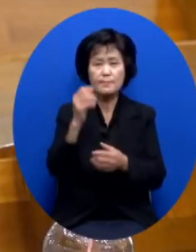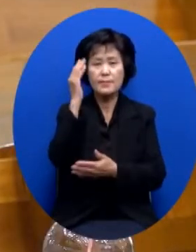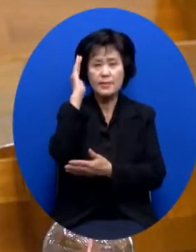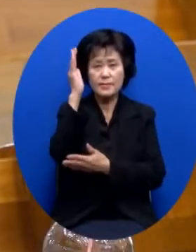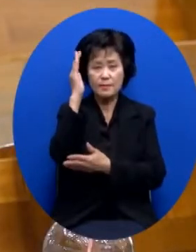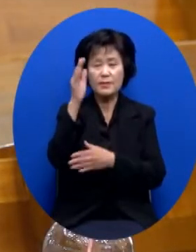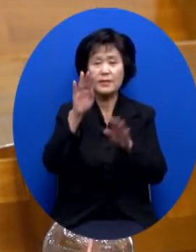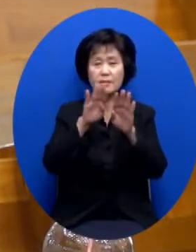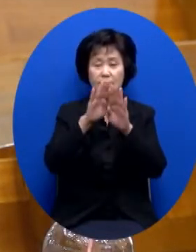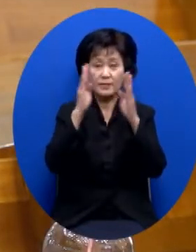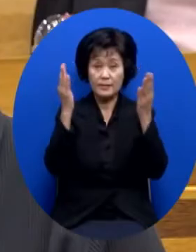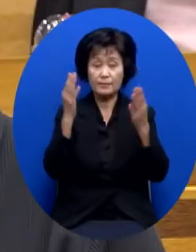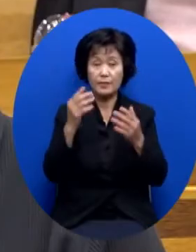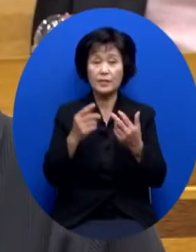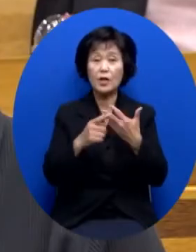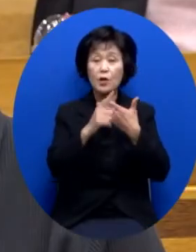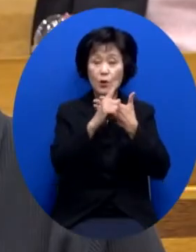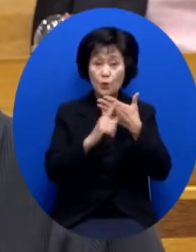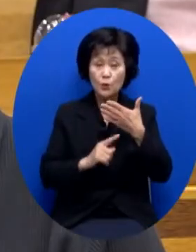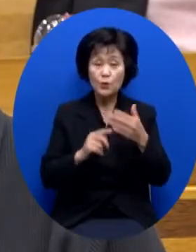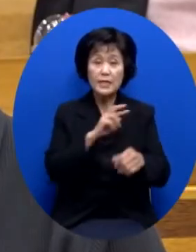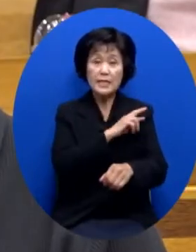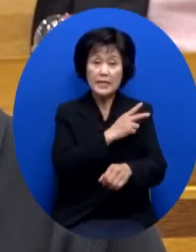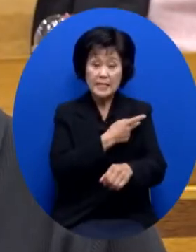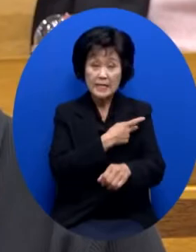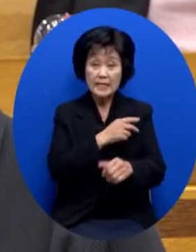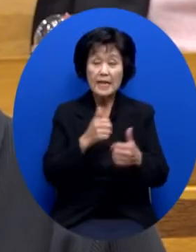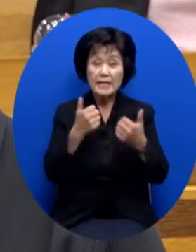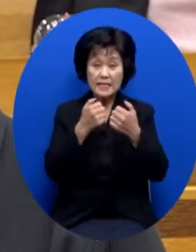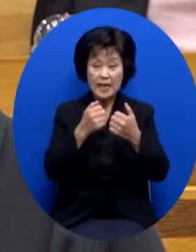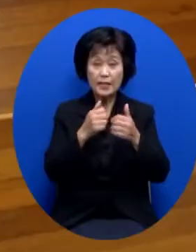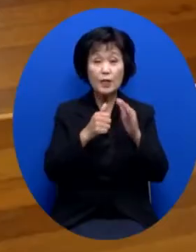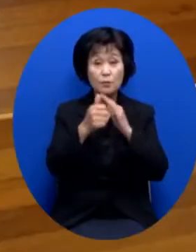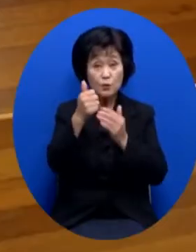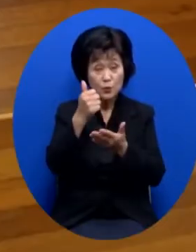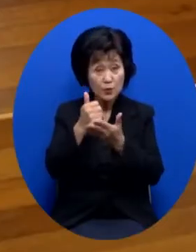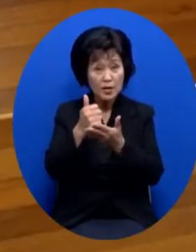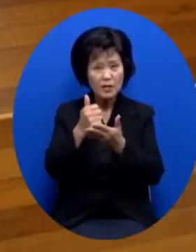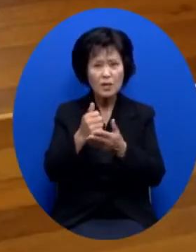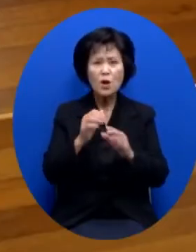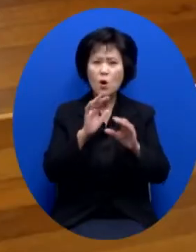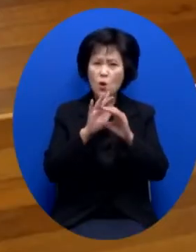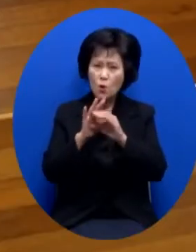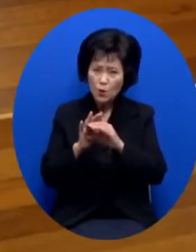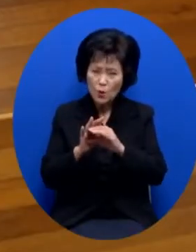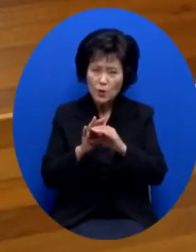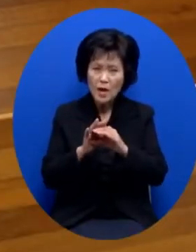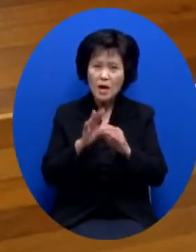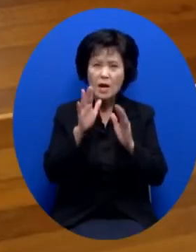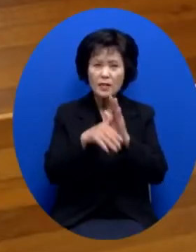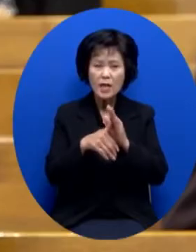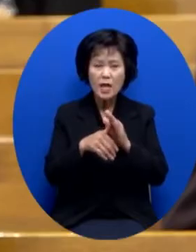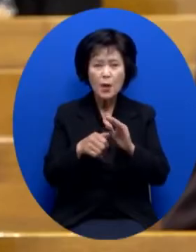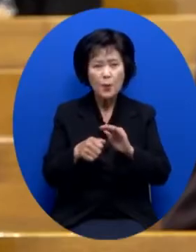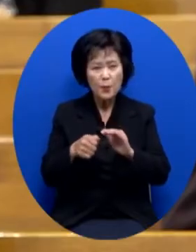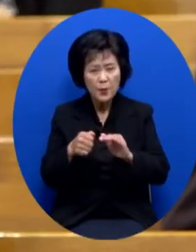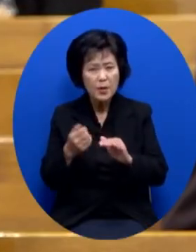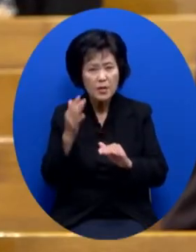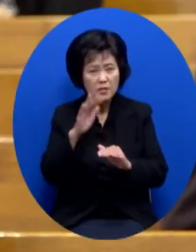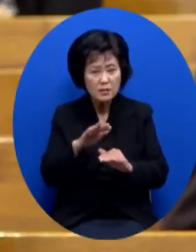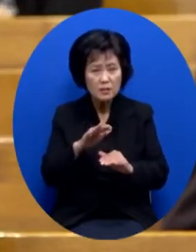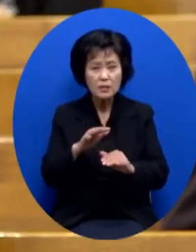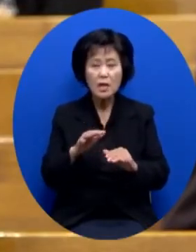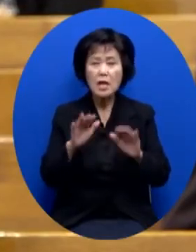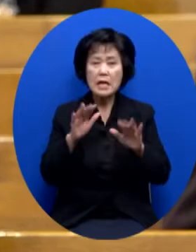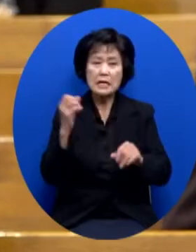개최했습니다. 구리 이단상담소 소장 신현옥 목사는 코로나 이후 주춤했던 신천지 세력이 다시 활개치고 있다며